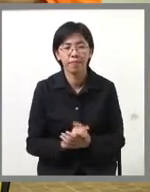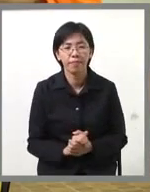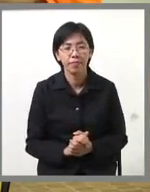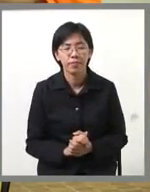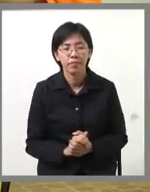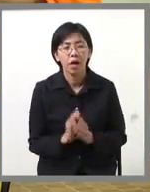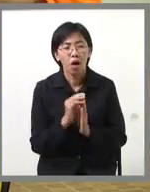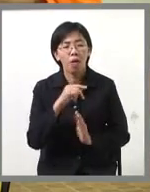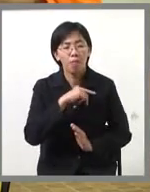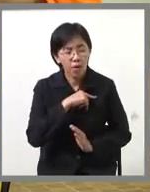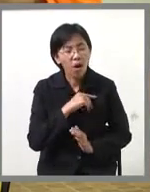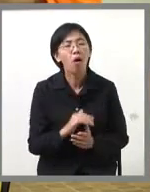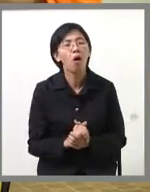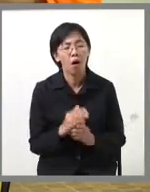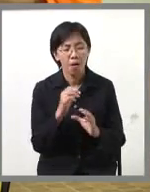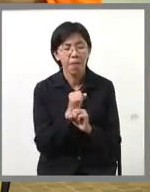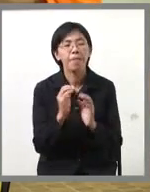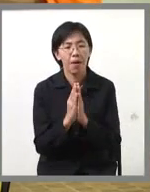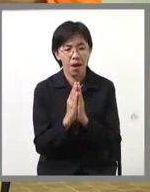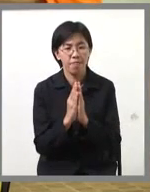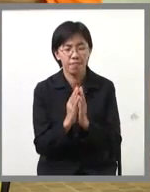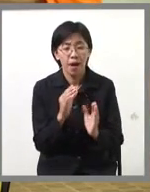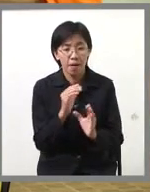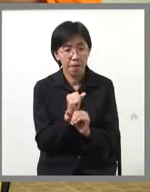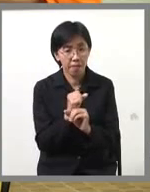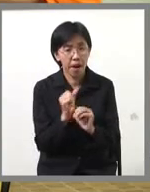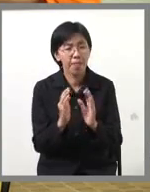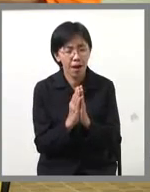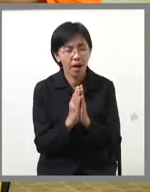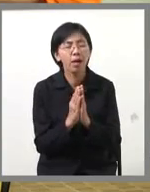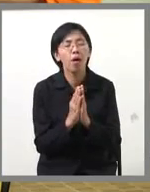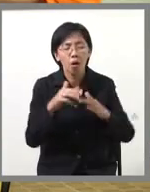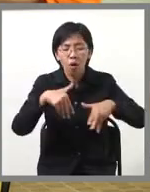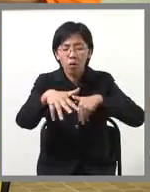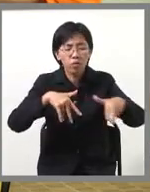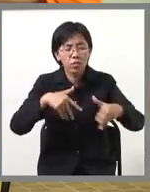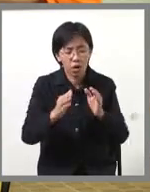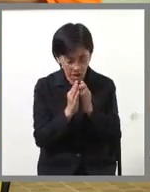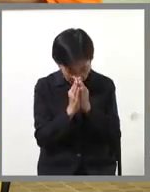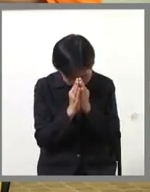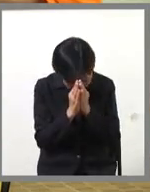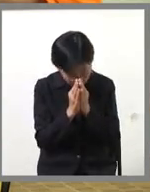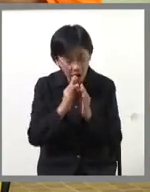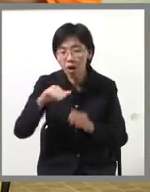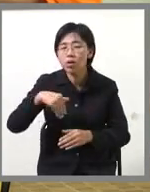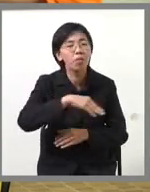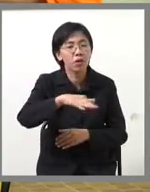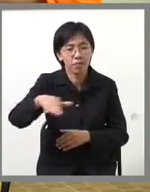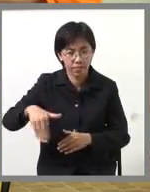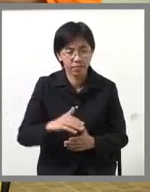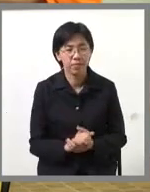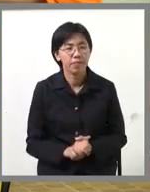านับถือพระพุทธศาสนานี้ก็ต้องนับถือว่าพระพุทธรูปเนี่ยเป็นสิ่งเคารพสูงสุดของผู้นับถือ